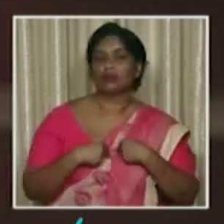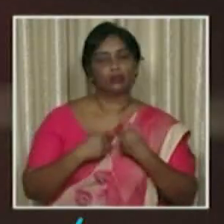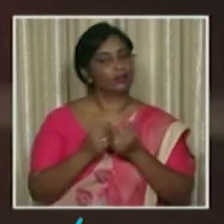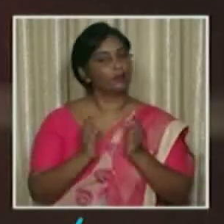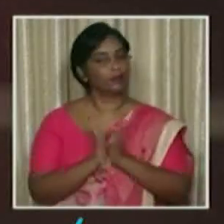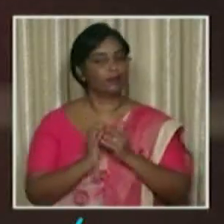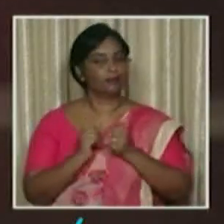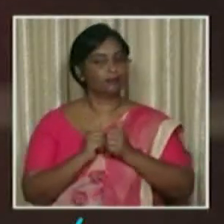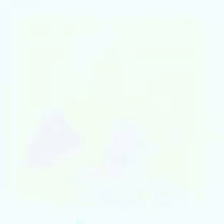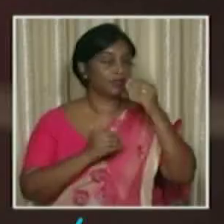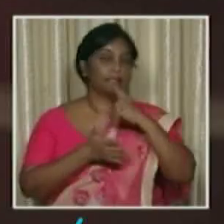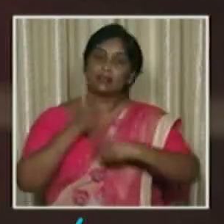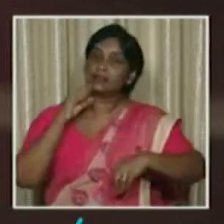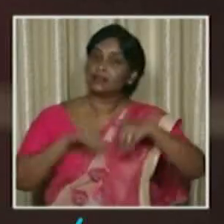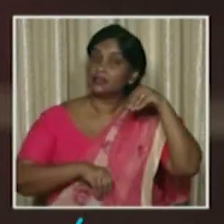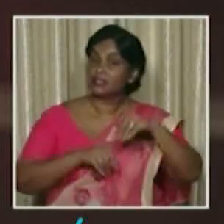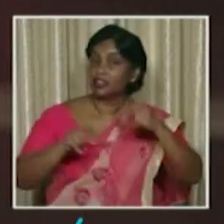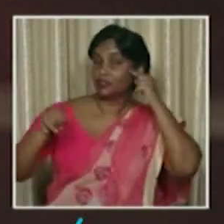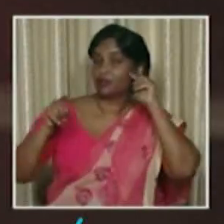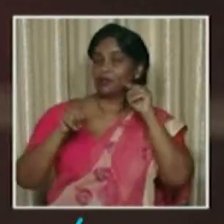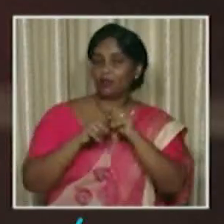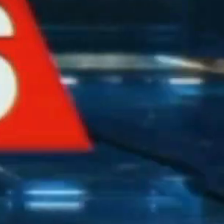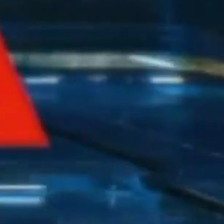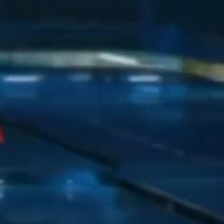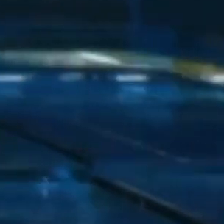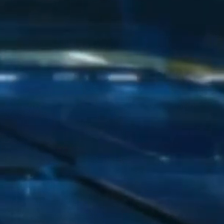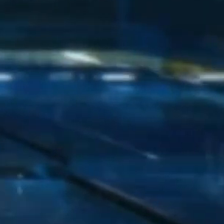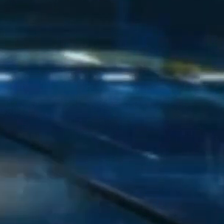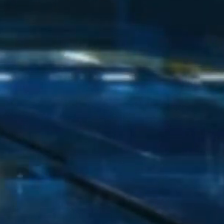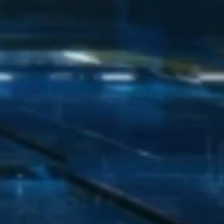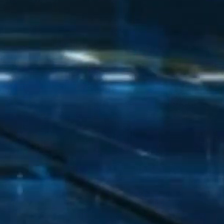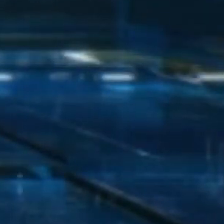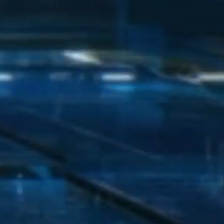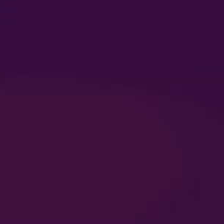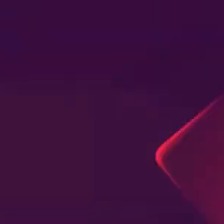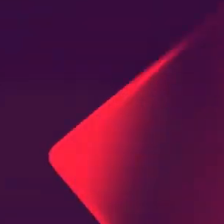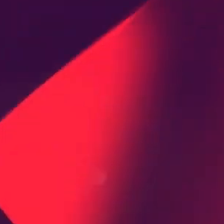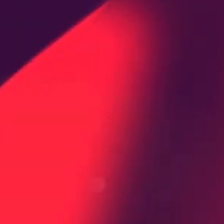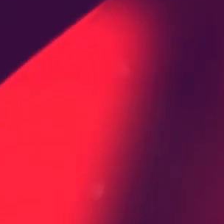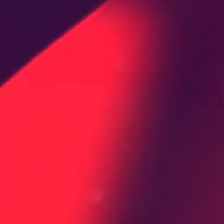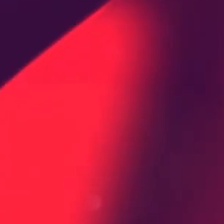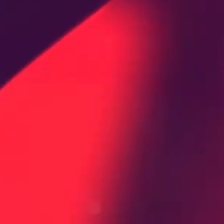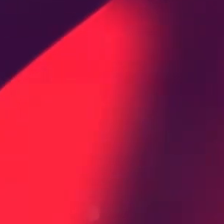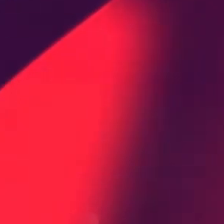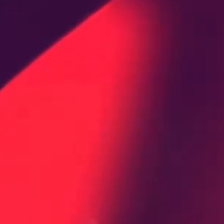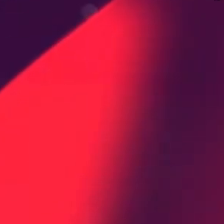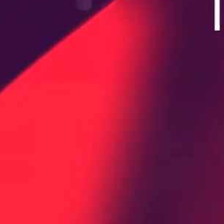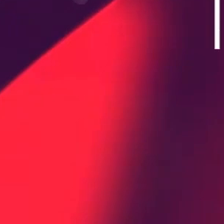තමන්ගේ පැවැත්ම ඊළඟ ඡන්දය ඉලක්ක කරගෙන තමයි මෙතන කතා කරන්නේ. රටේ ලෝකෙ